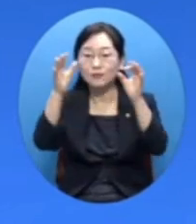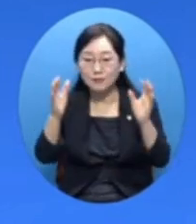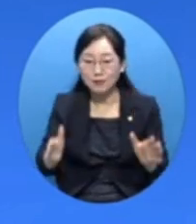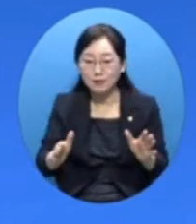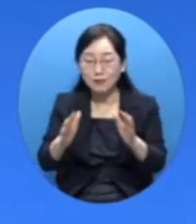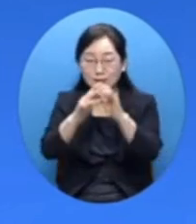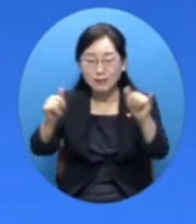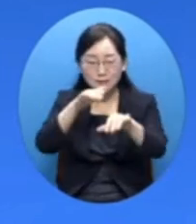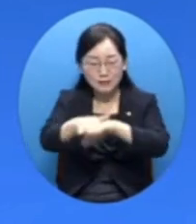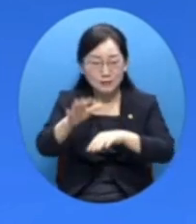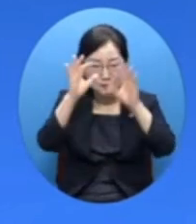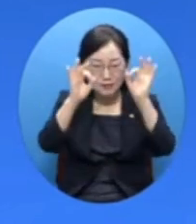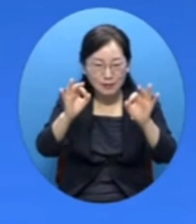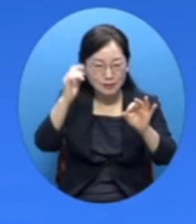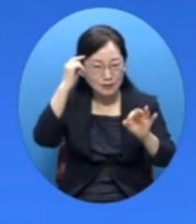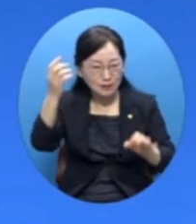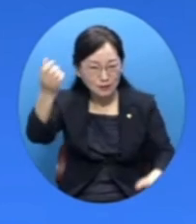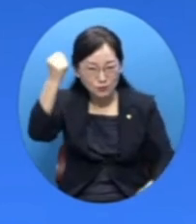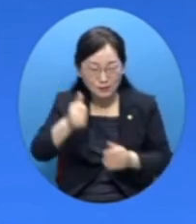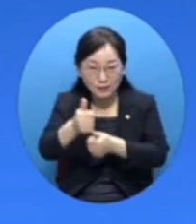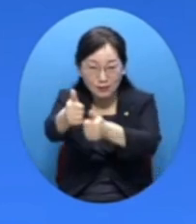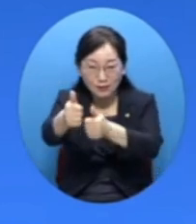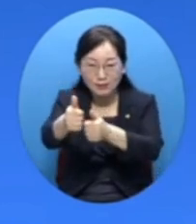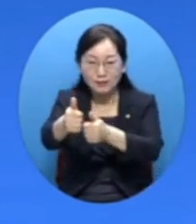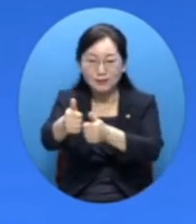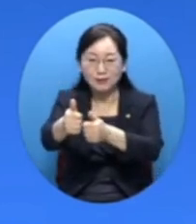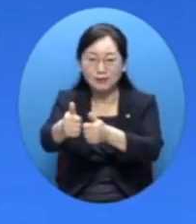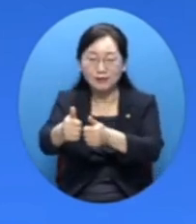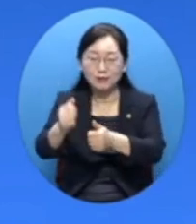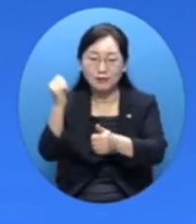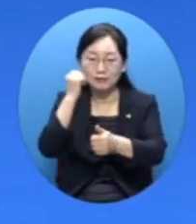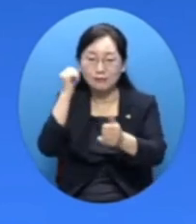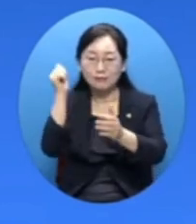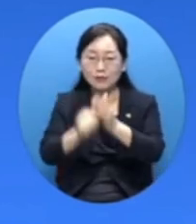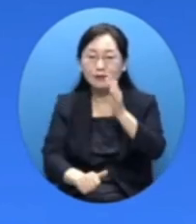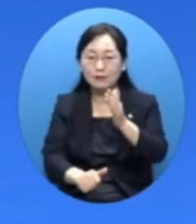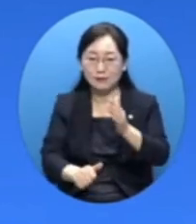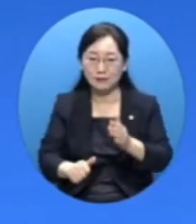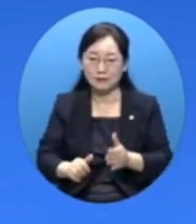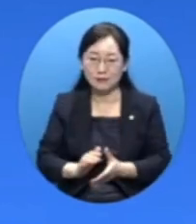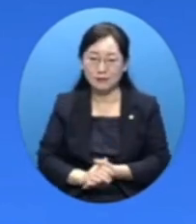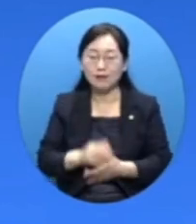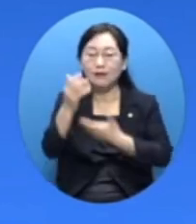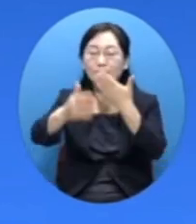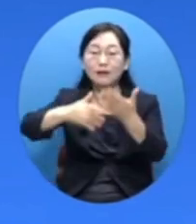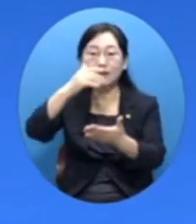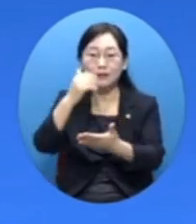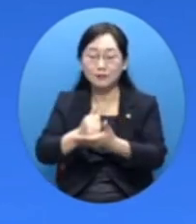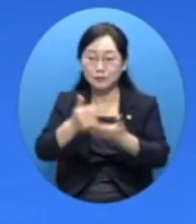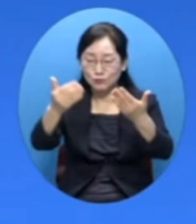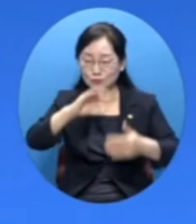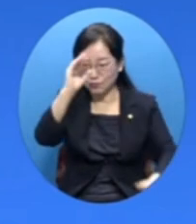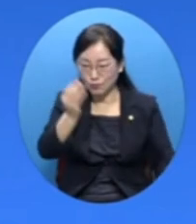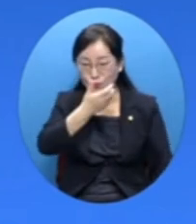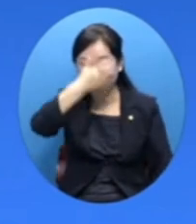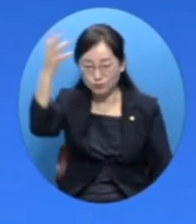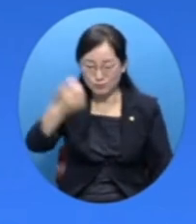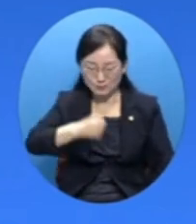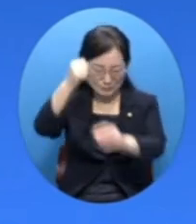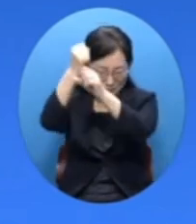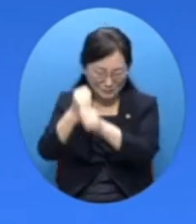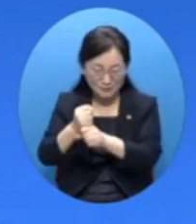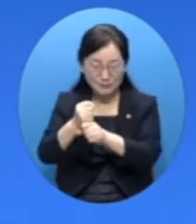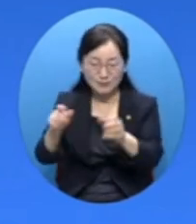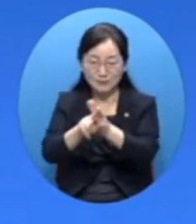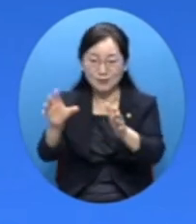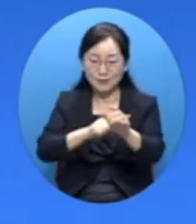인간의 눈으로 바라보고 인간의 생각을 따라갔다가는 낭패를 당하기가 쉽습니다 하나님 주신 거룩한 꿈을 붙잡고